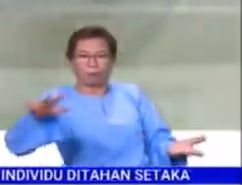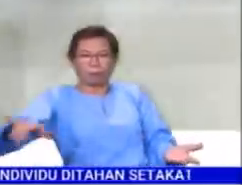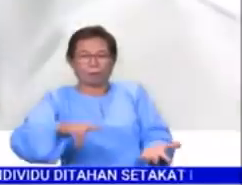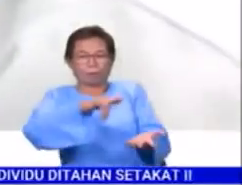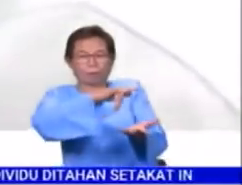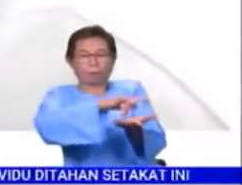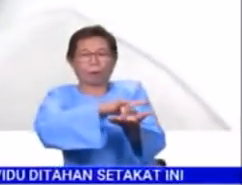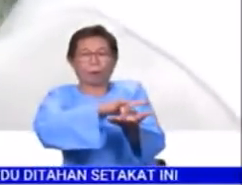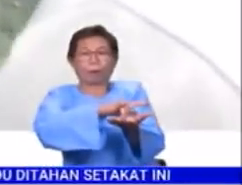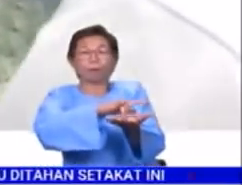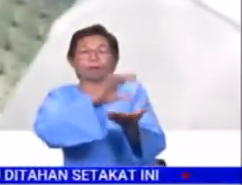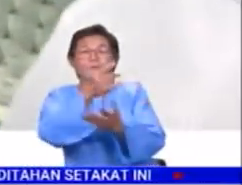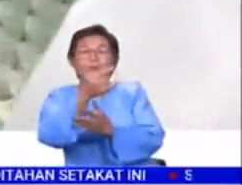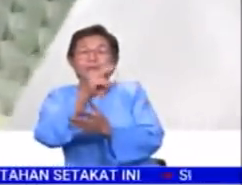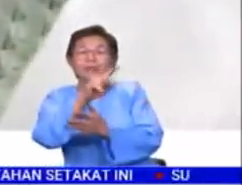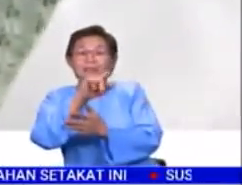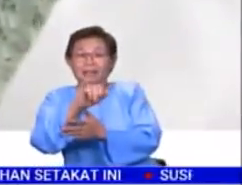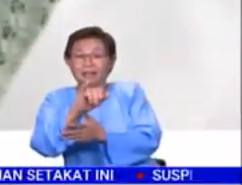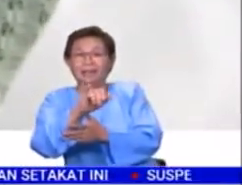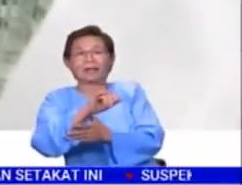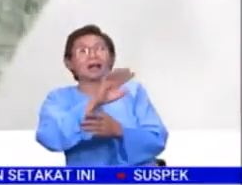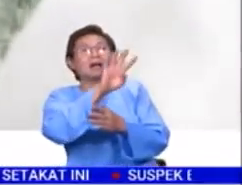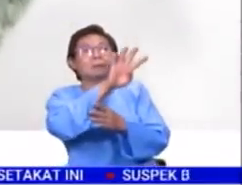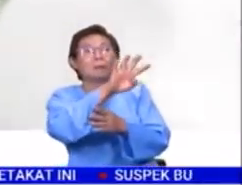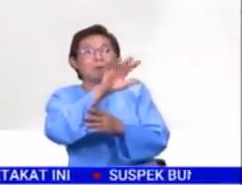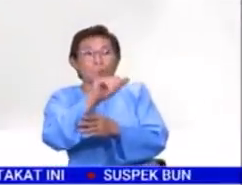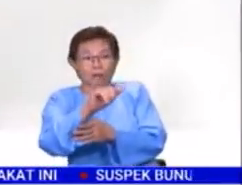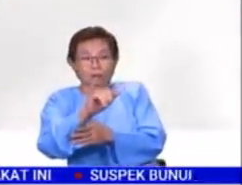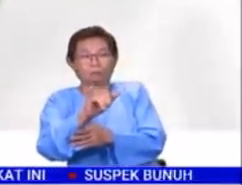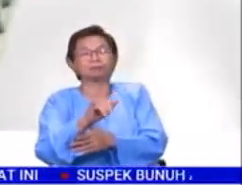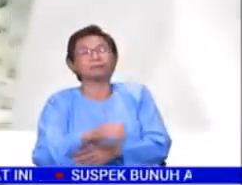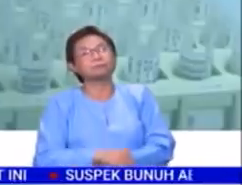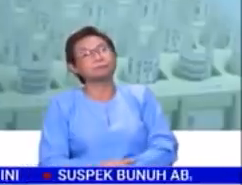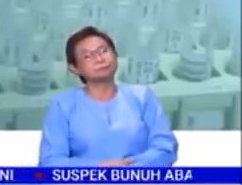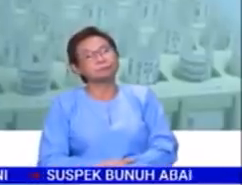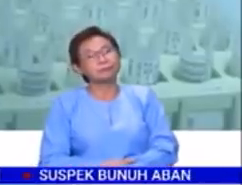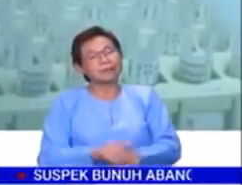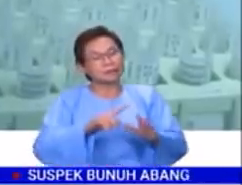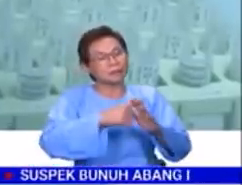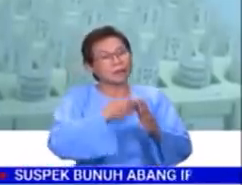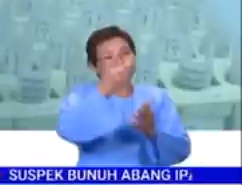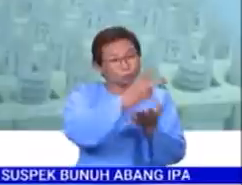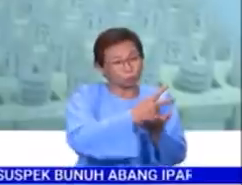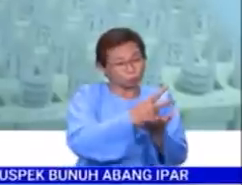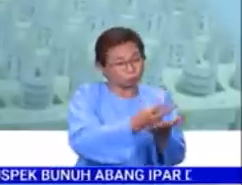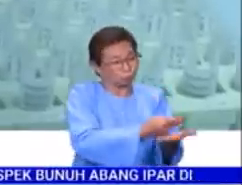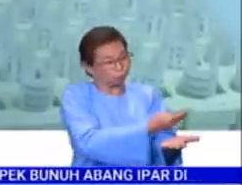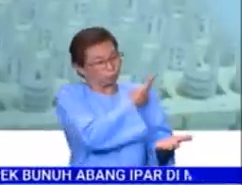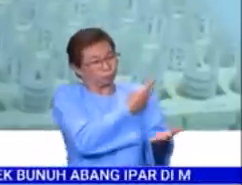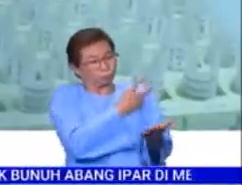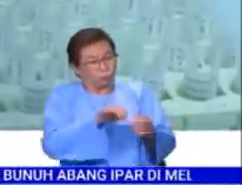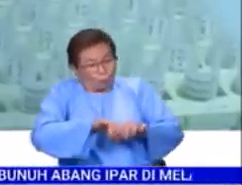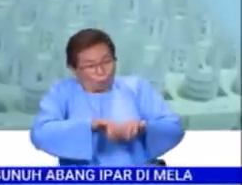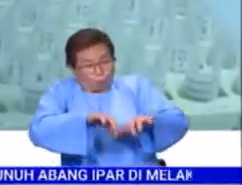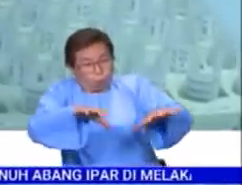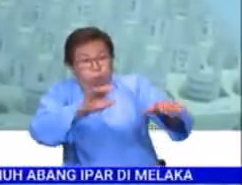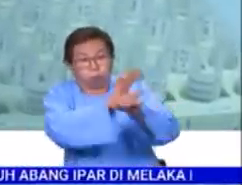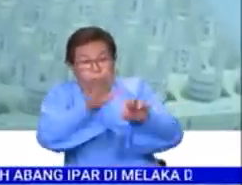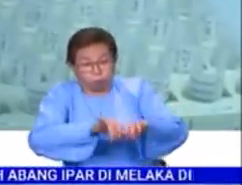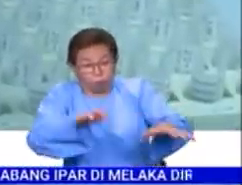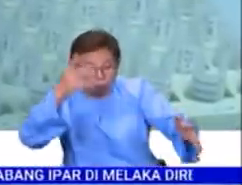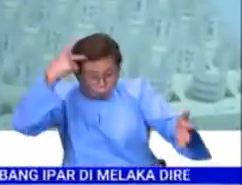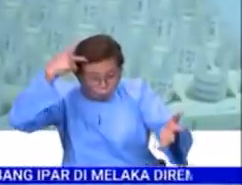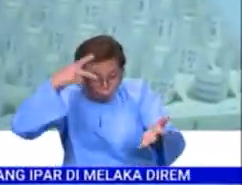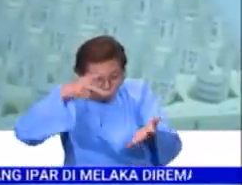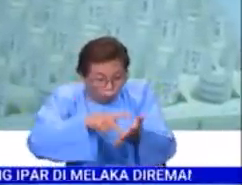Bandar Changi dengan jumlah 46 kes setakat ini. Selain itu, sejak 2 minggu lalu, jangkitan telah dikesan